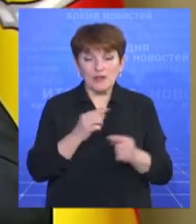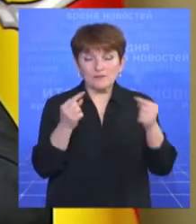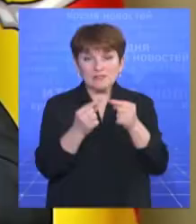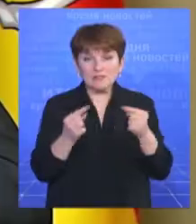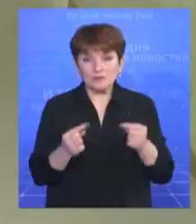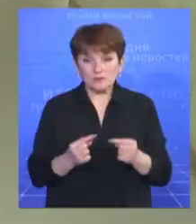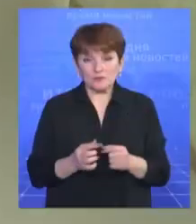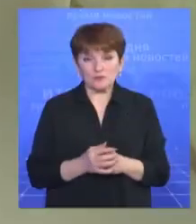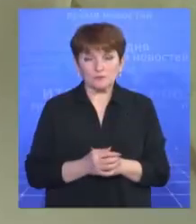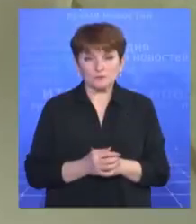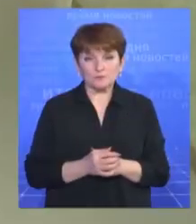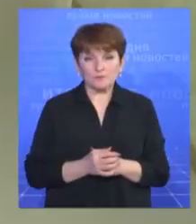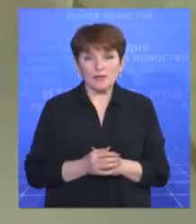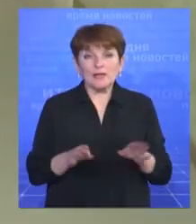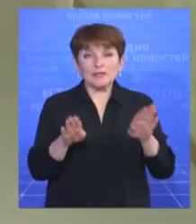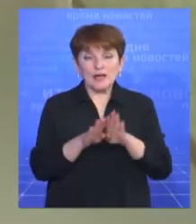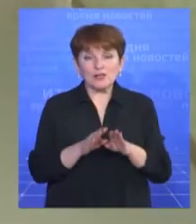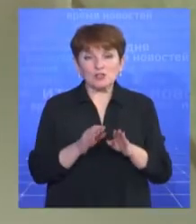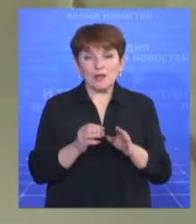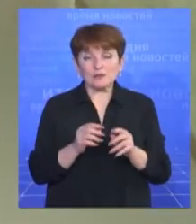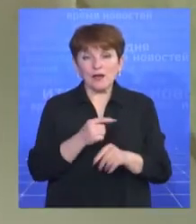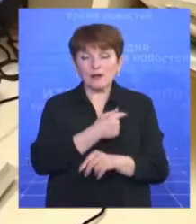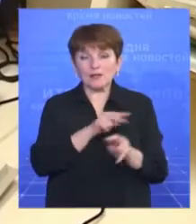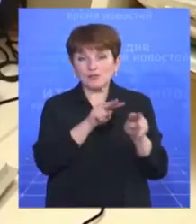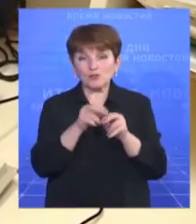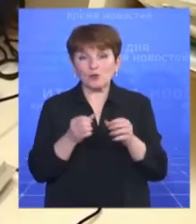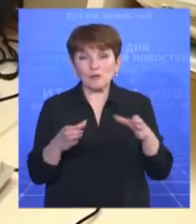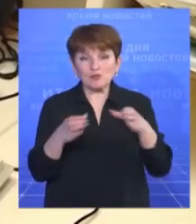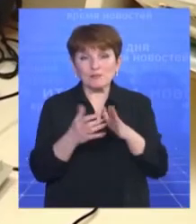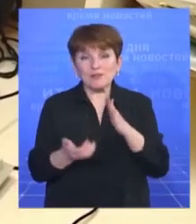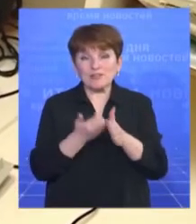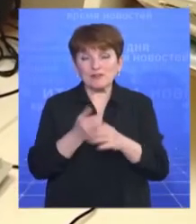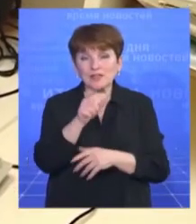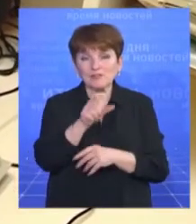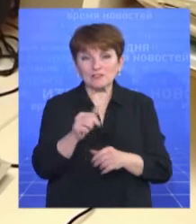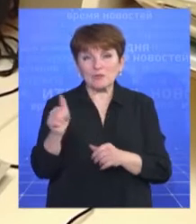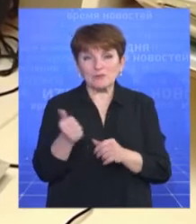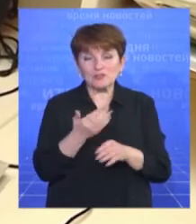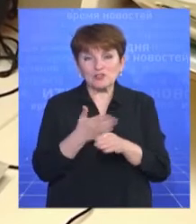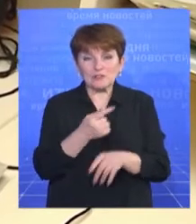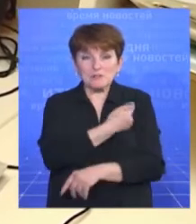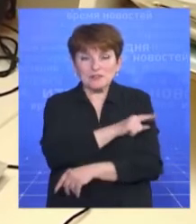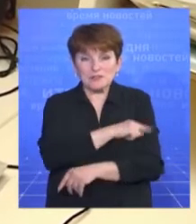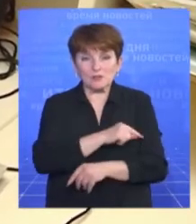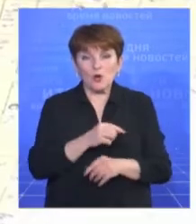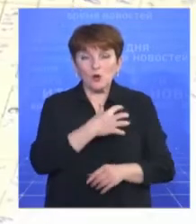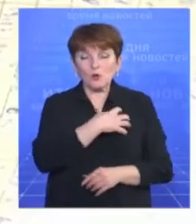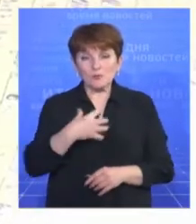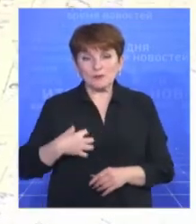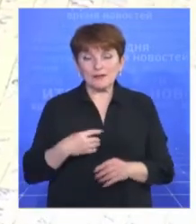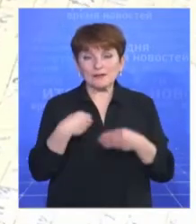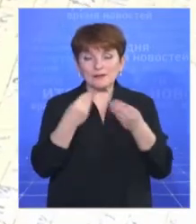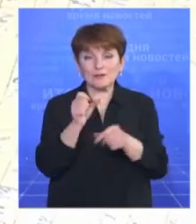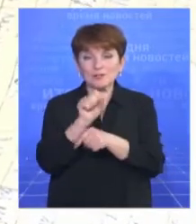быть соответствующими. Также на координационном штабе рассмотрели нехватку кадров в первичном звене медицины.